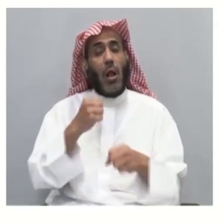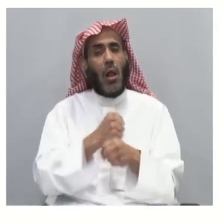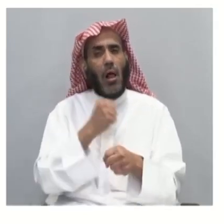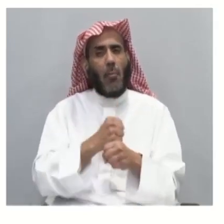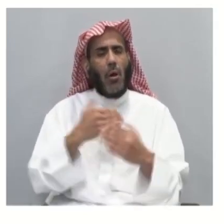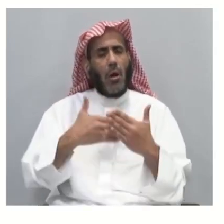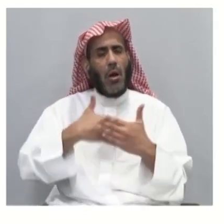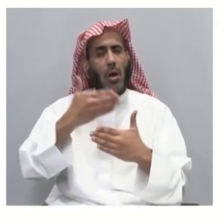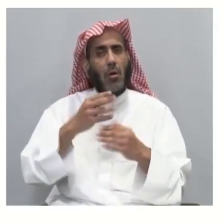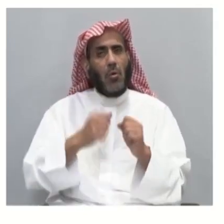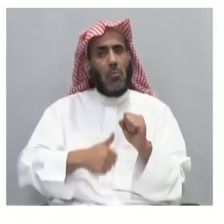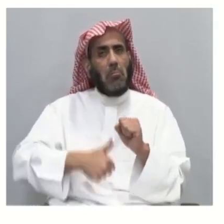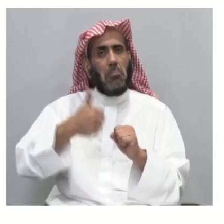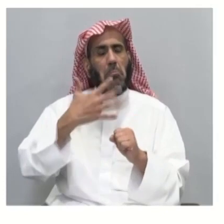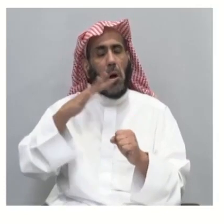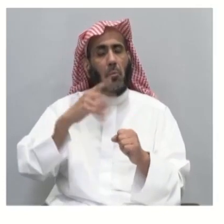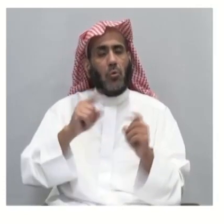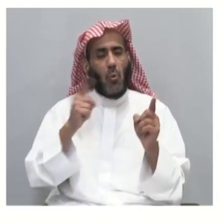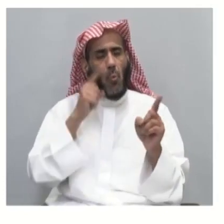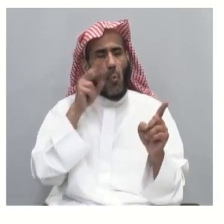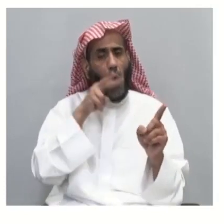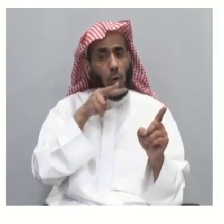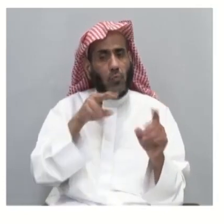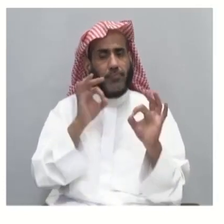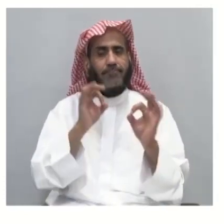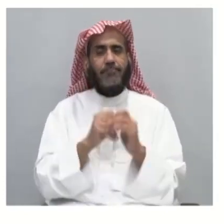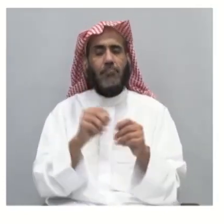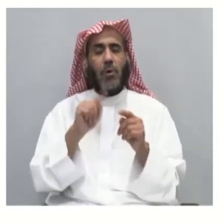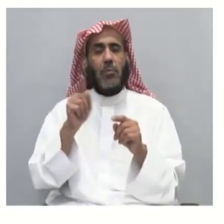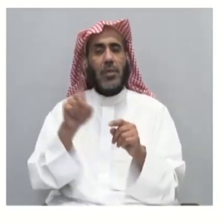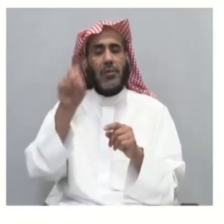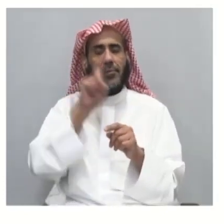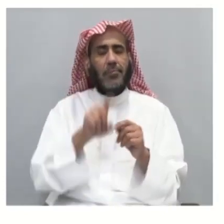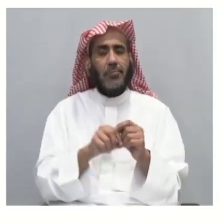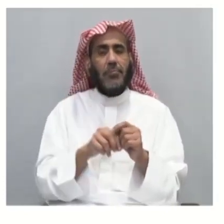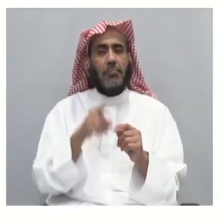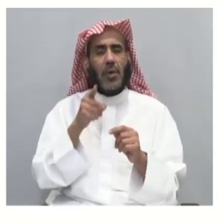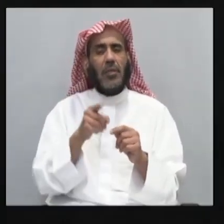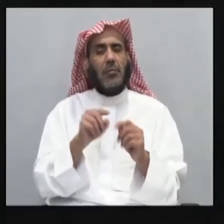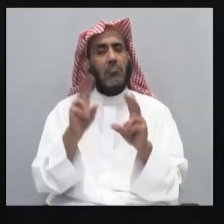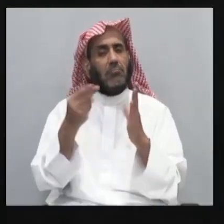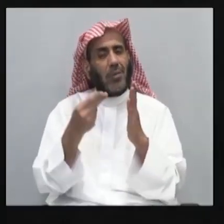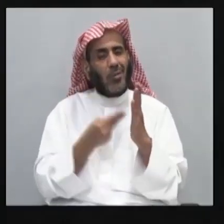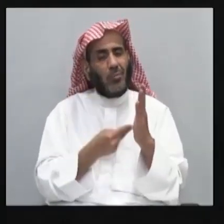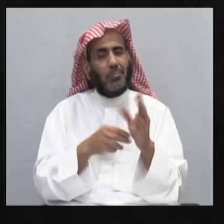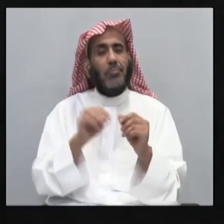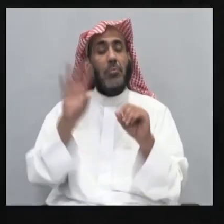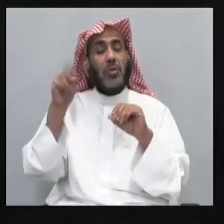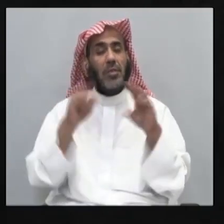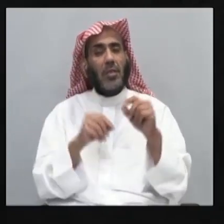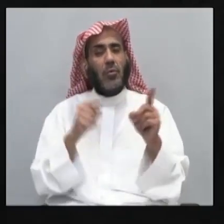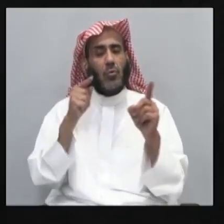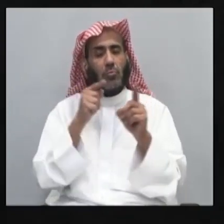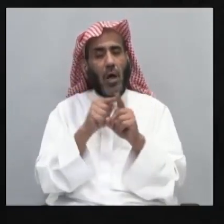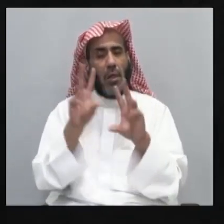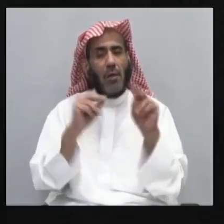محموده ملموسه هذا موضوع مقترح من عندنا واشرنا بعلامه الاستفهام بمعنى قد تنسج لنا قصه توصل